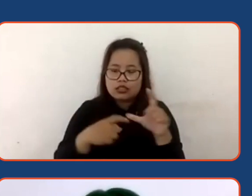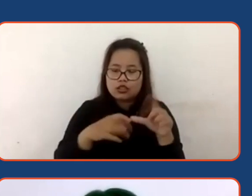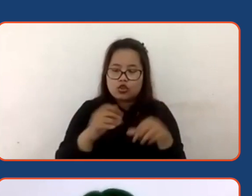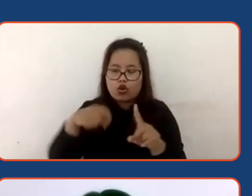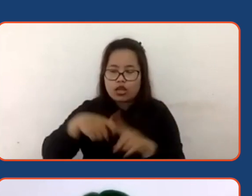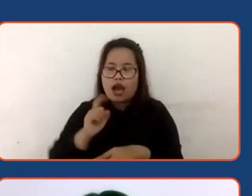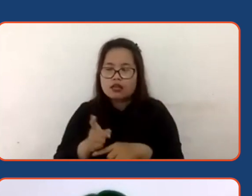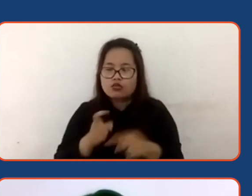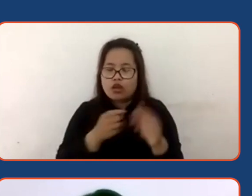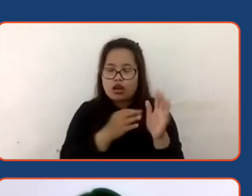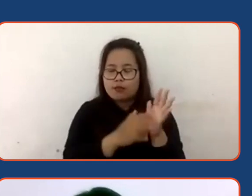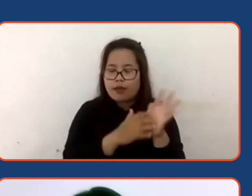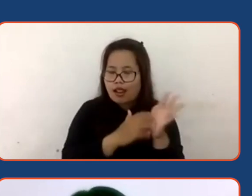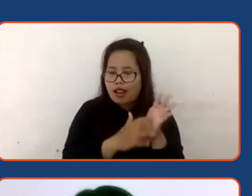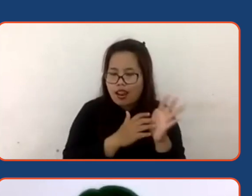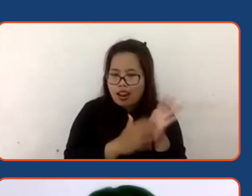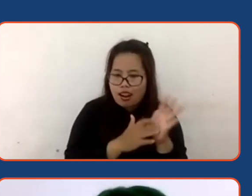teks-teks yang